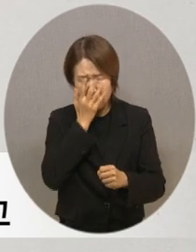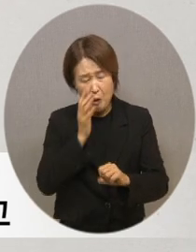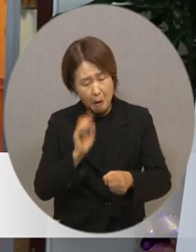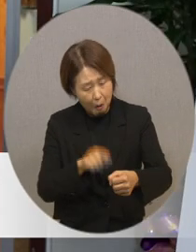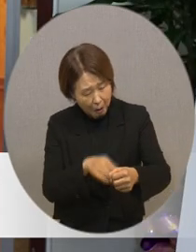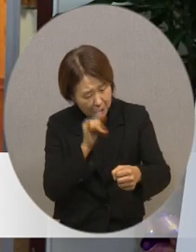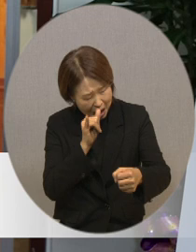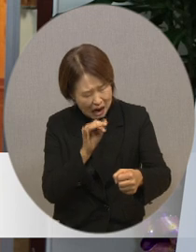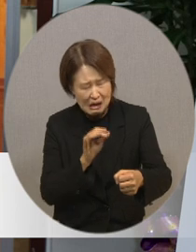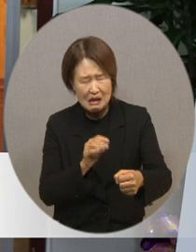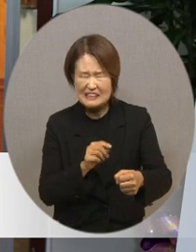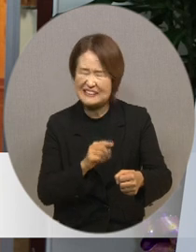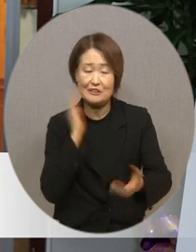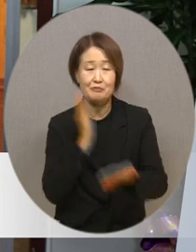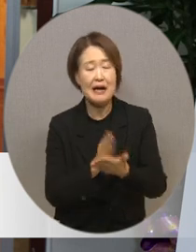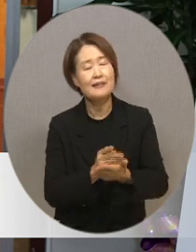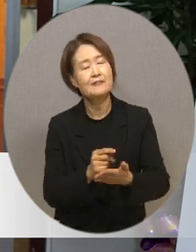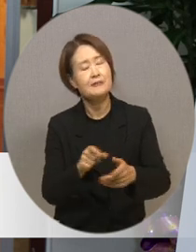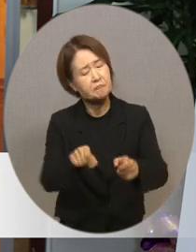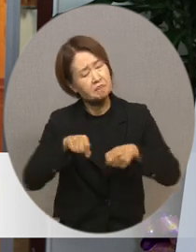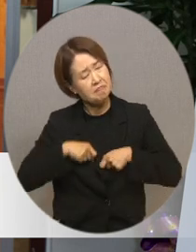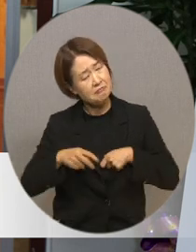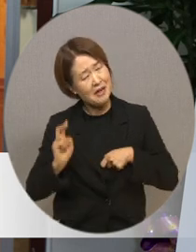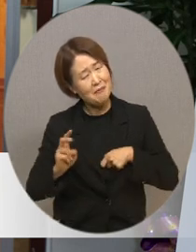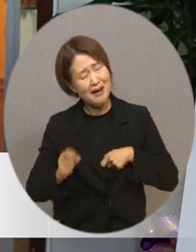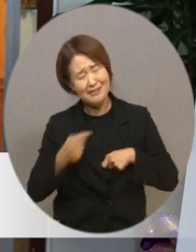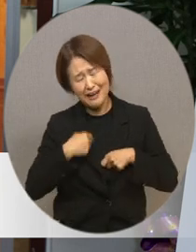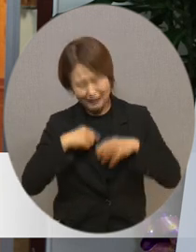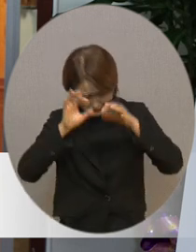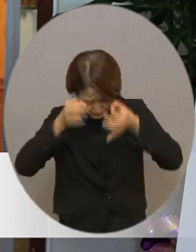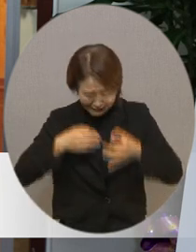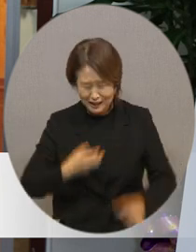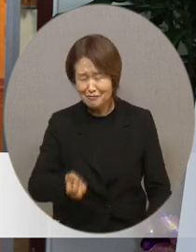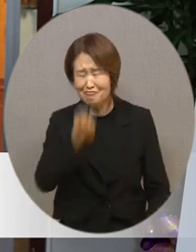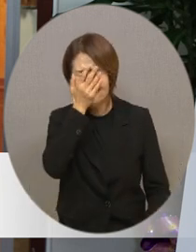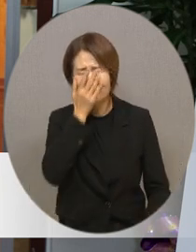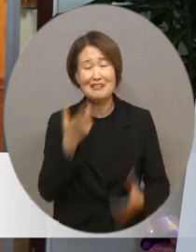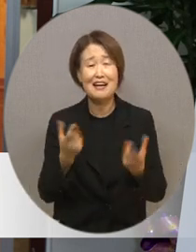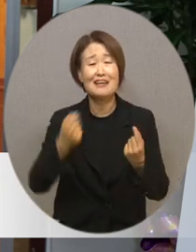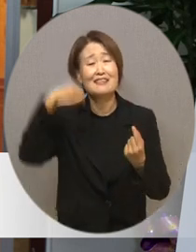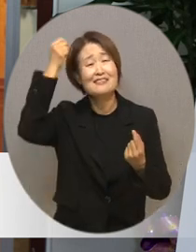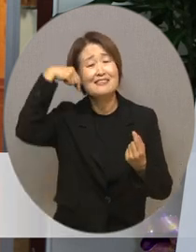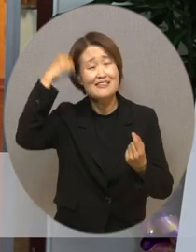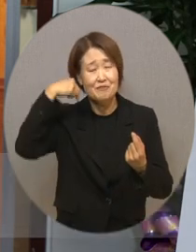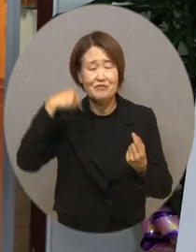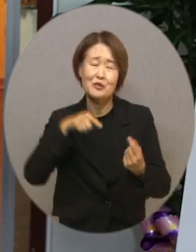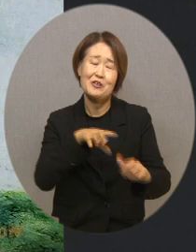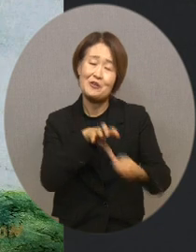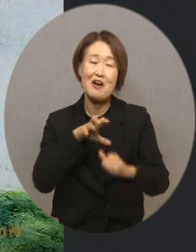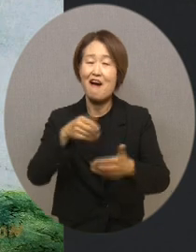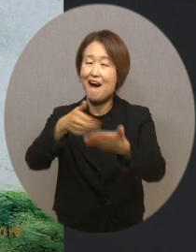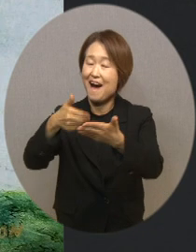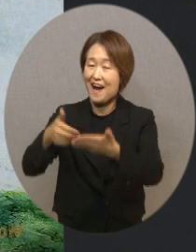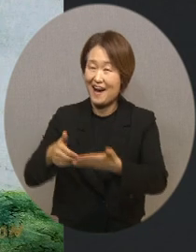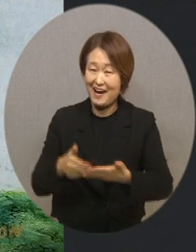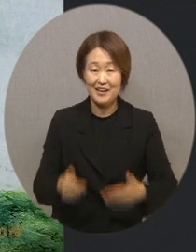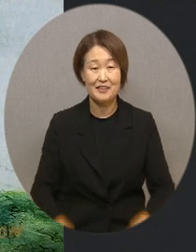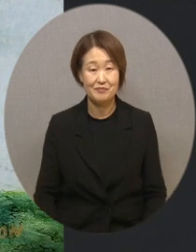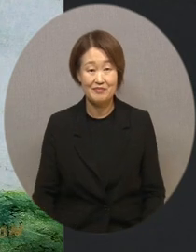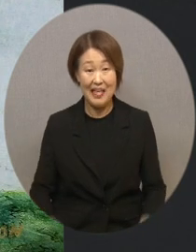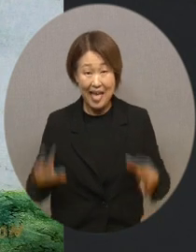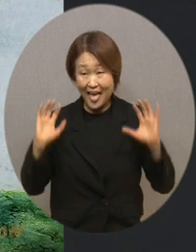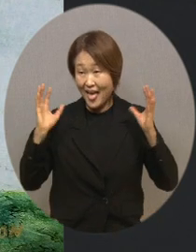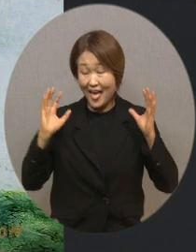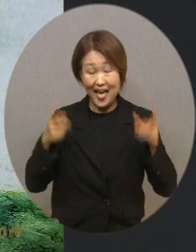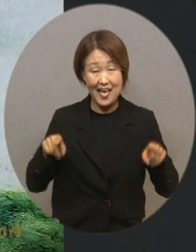것을 보고 감정이입이 되면서 꼭 나갔다 이런 느낌이 들면서 소재로 삼기도 하고 아이들과